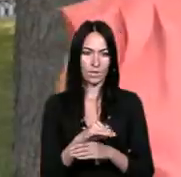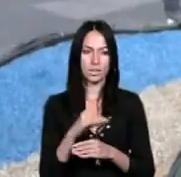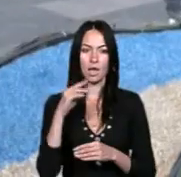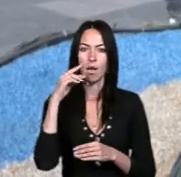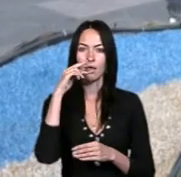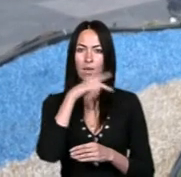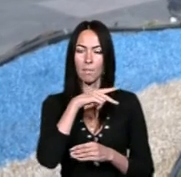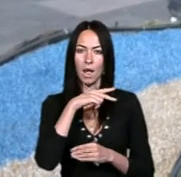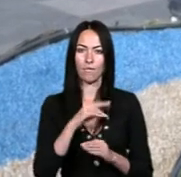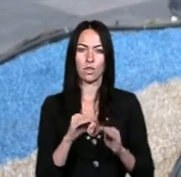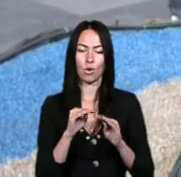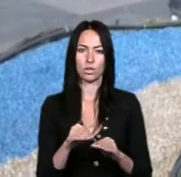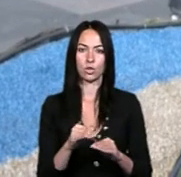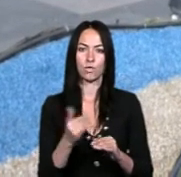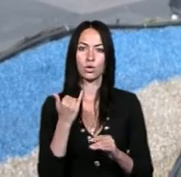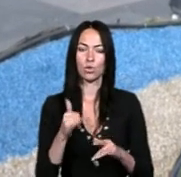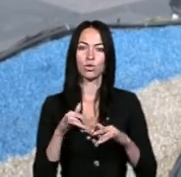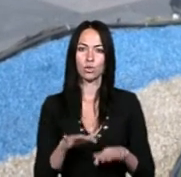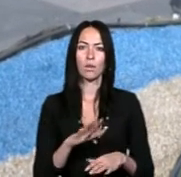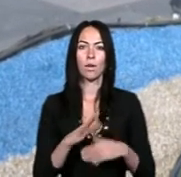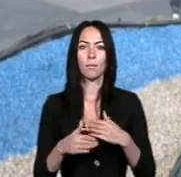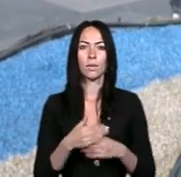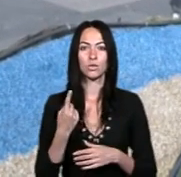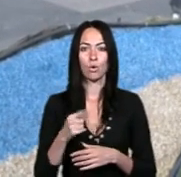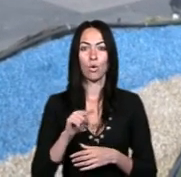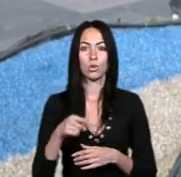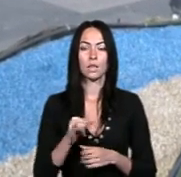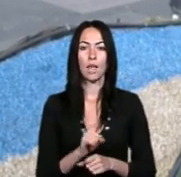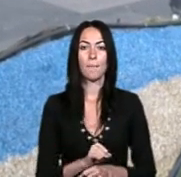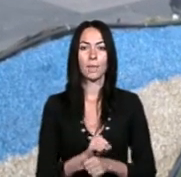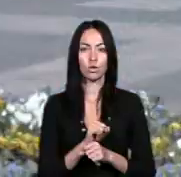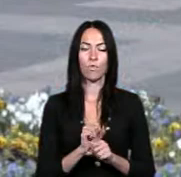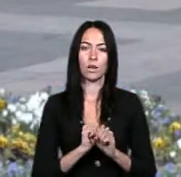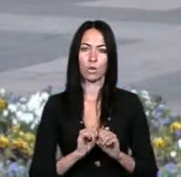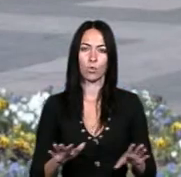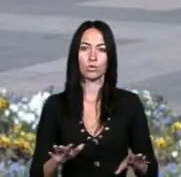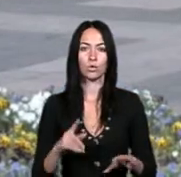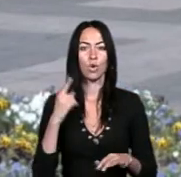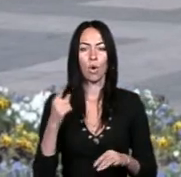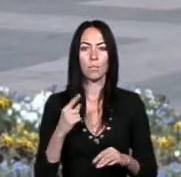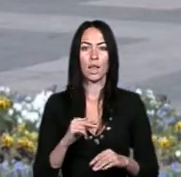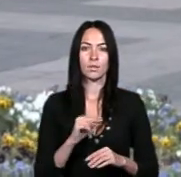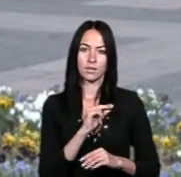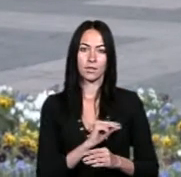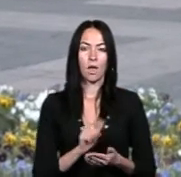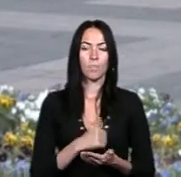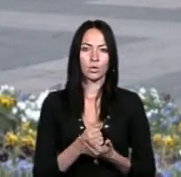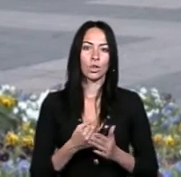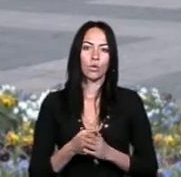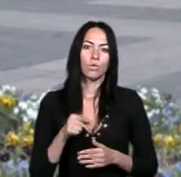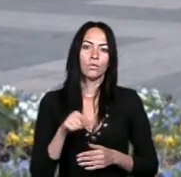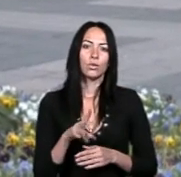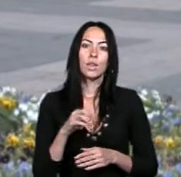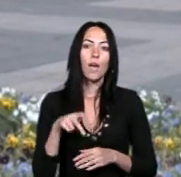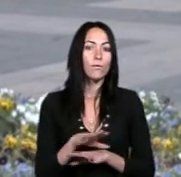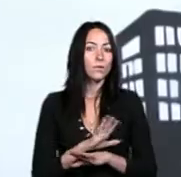розташування. Сьогоднішня акція тривала близько години, і пікетувальники розійшлися. Обласні посадовці до них не вийшли. У поліції